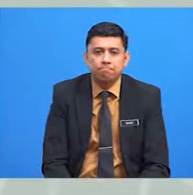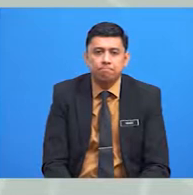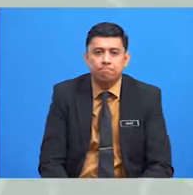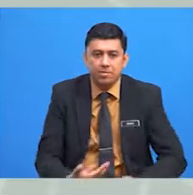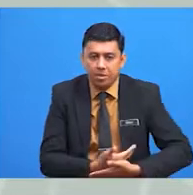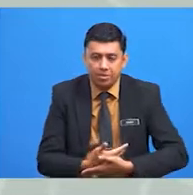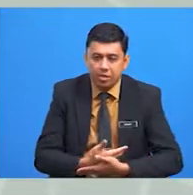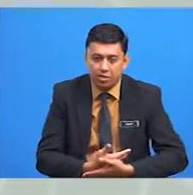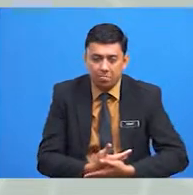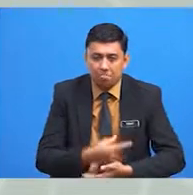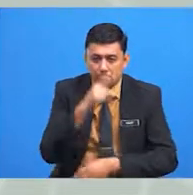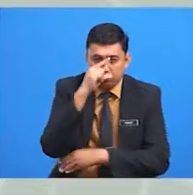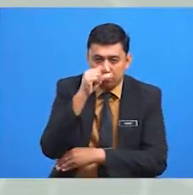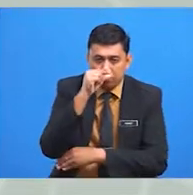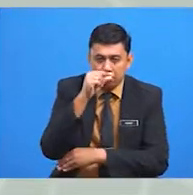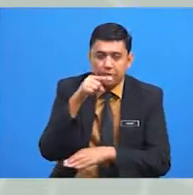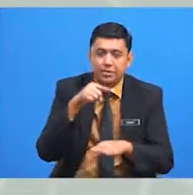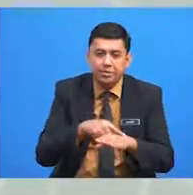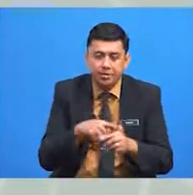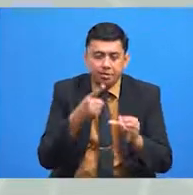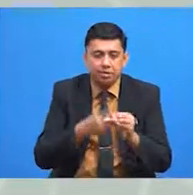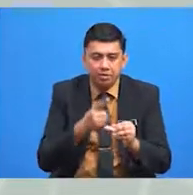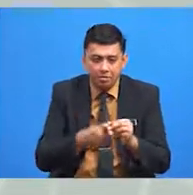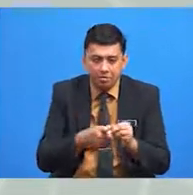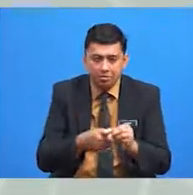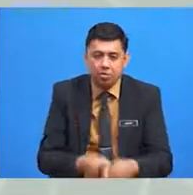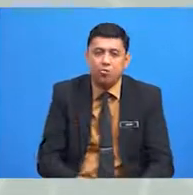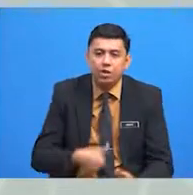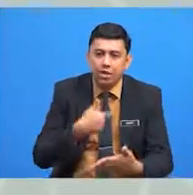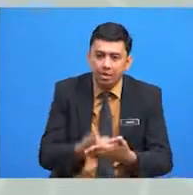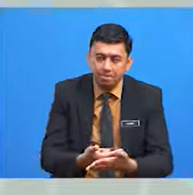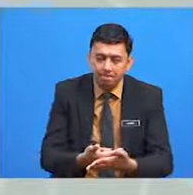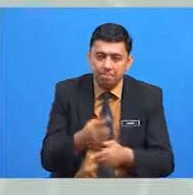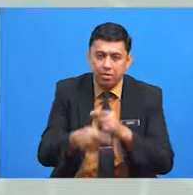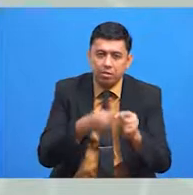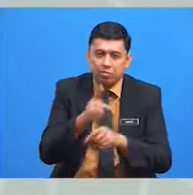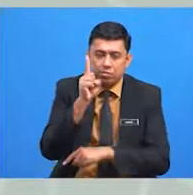anak konsul British di Greece, dilahirkan pada tahun